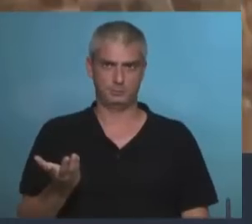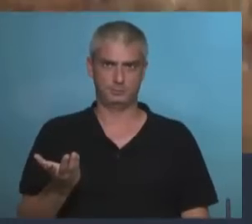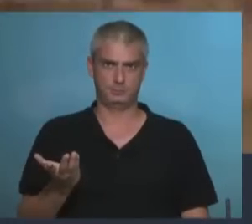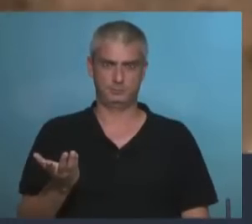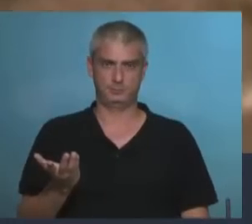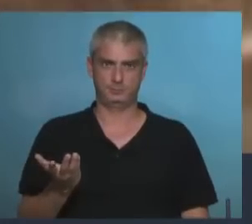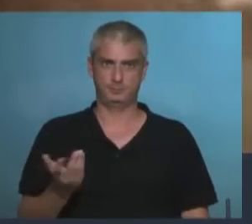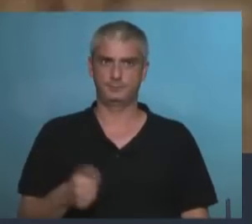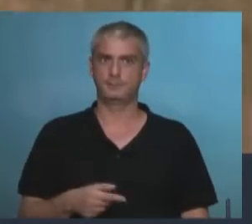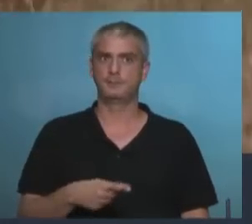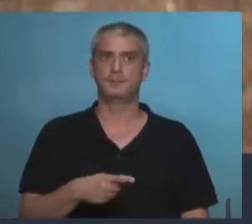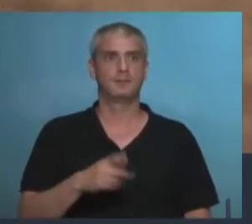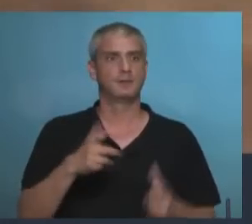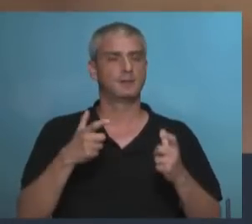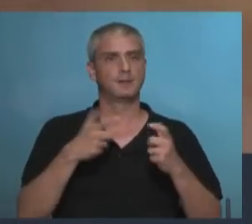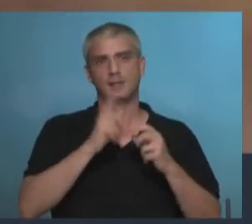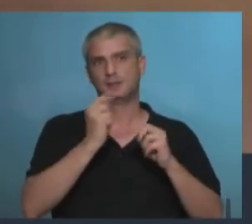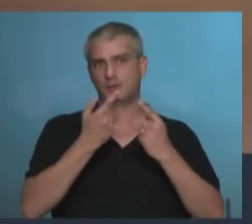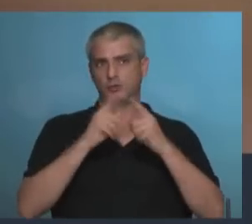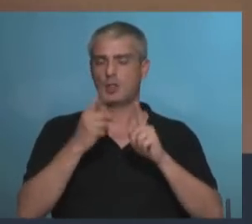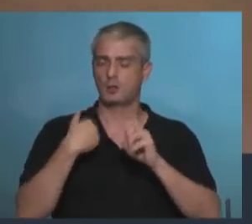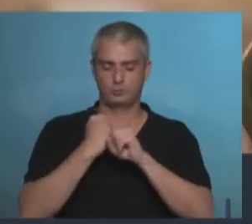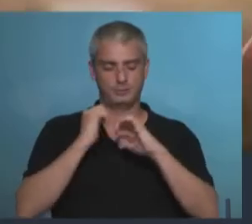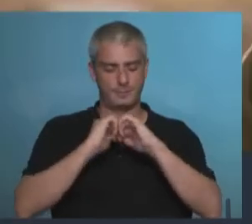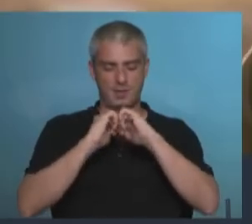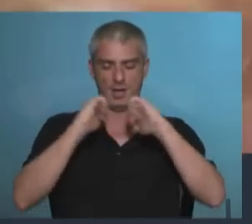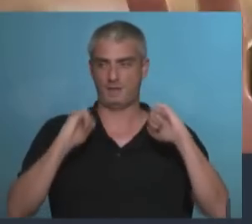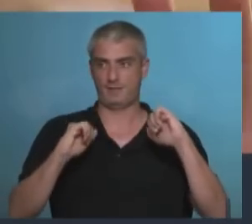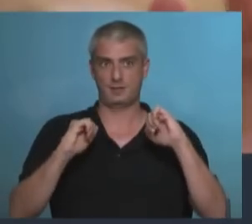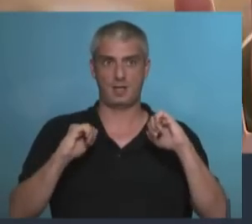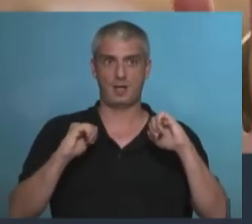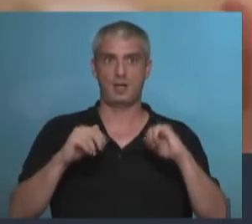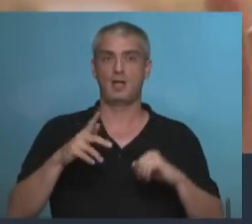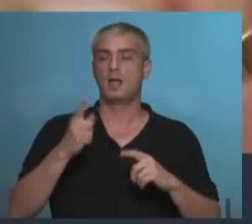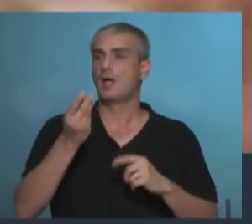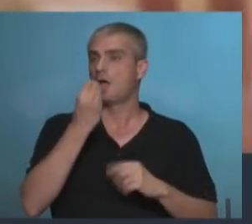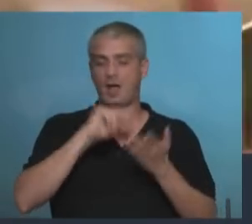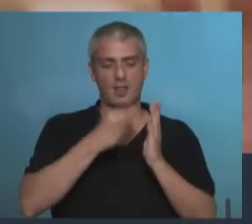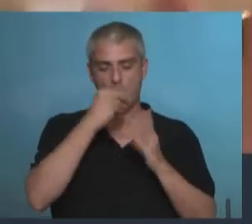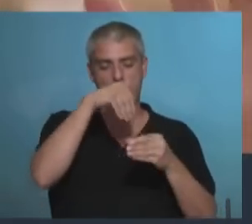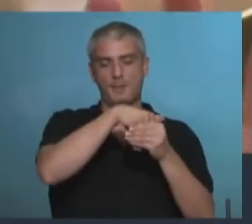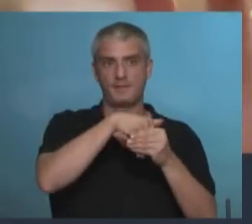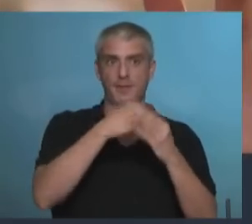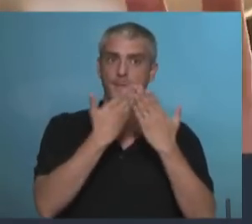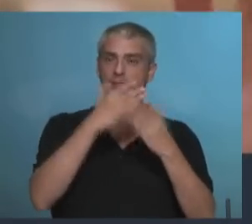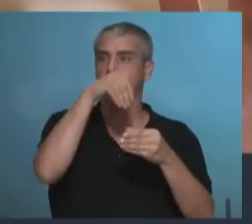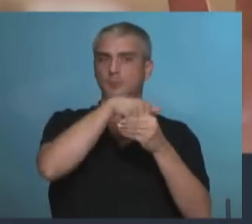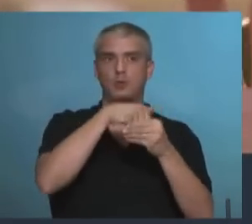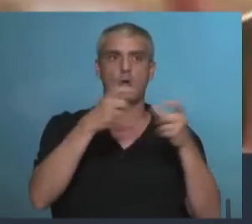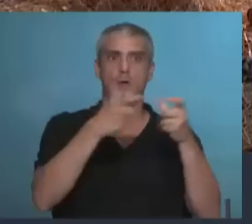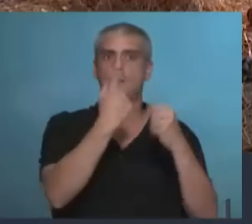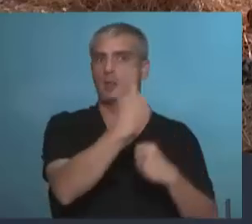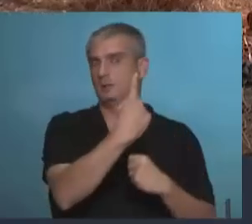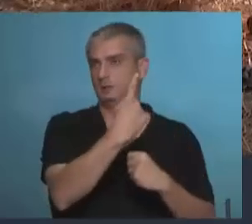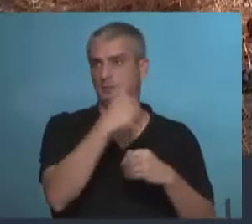הבח הוא מעט שונה מהגדוד. אנחנו מייצרים איזושהי הפרדה, שהמשקים והחדר אוכל נמצא בתוך הפלוגה, בית כנסת נמצא בתוך הפלגה עצמה, בתוך